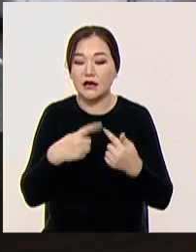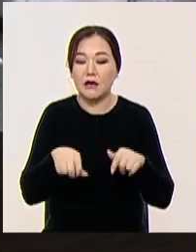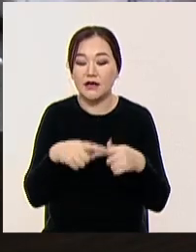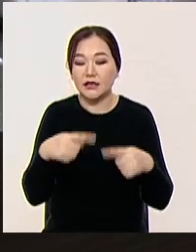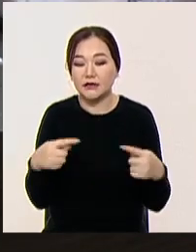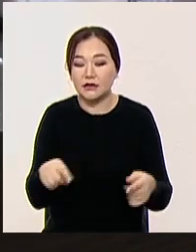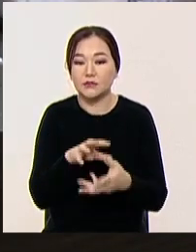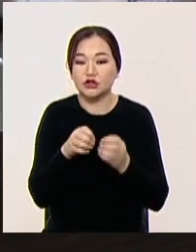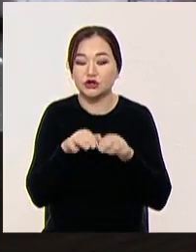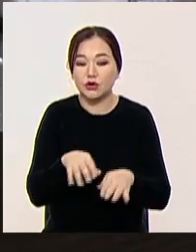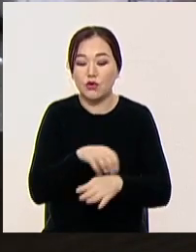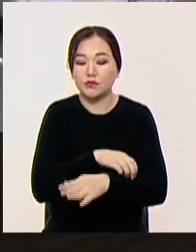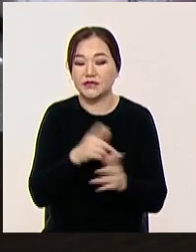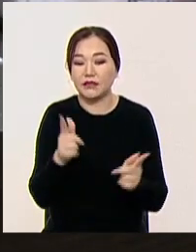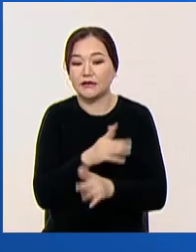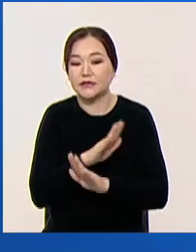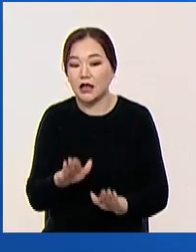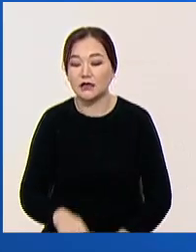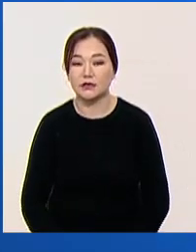некоторыми выводами комиссии не согласны.